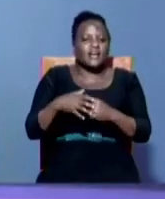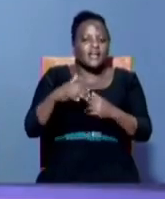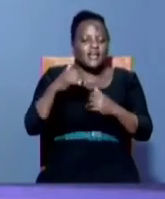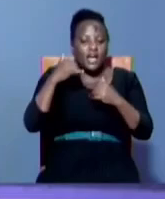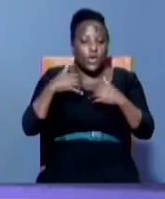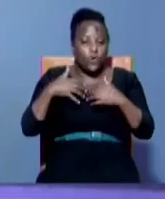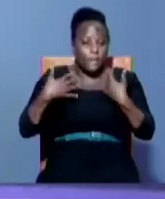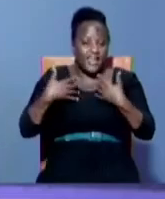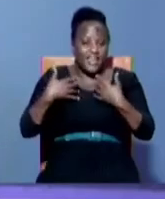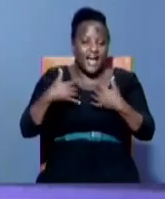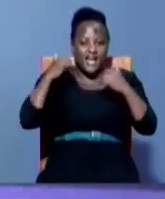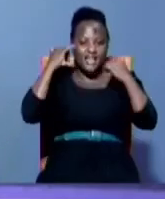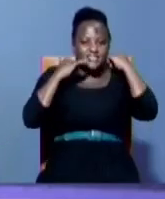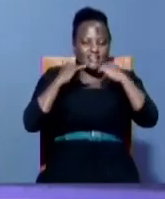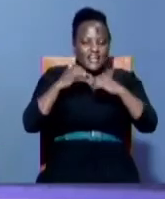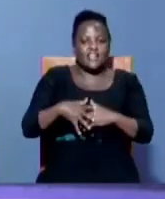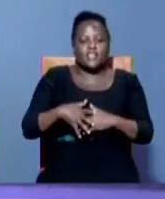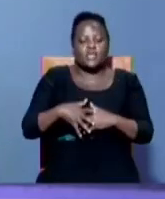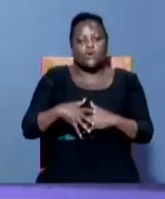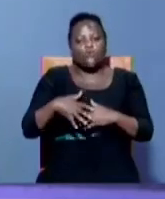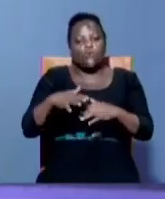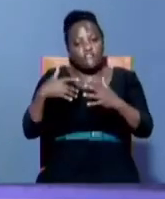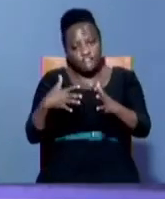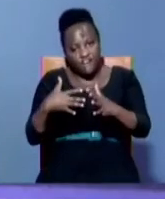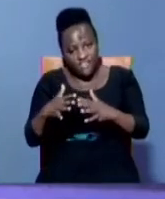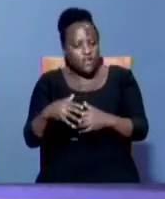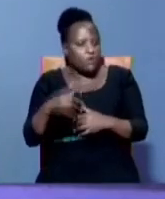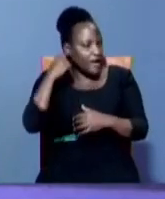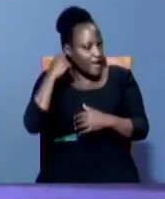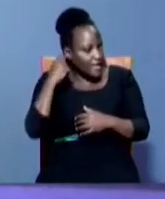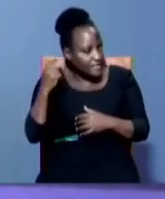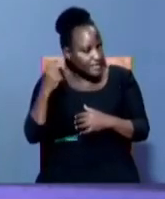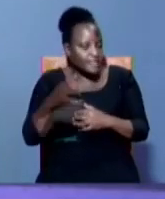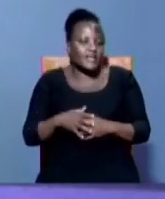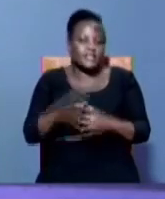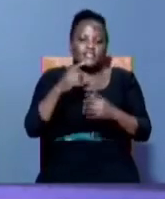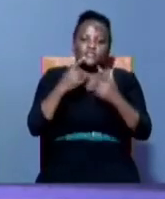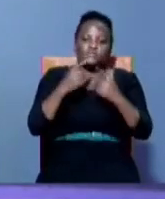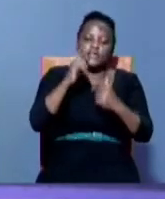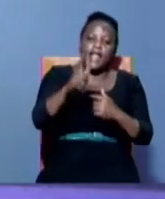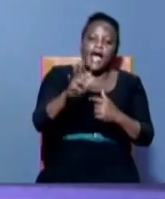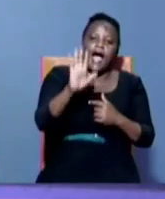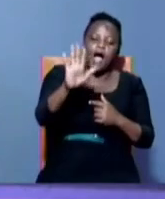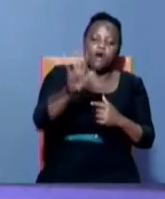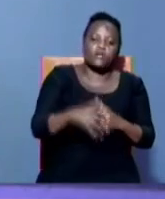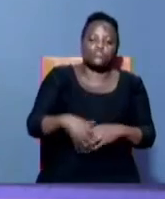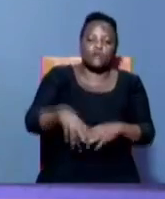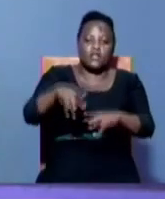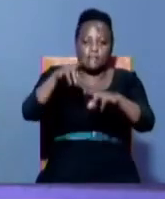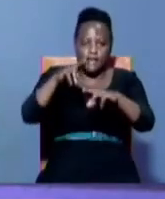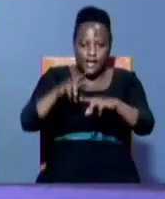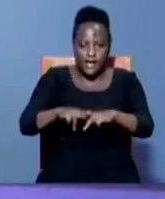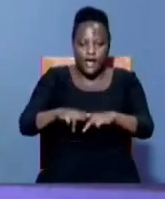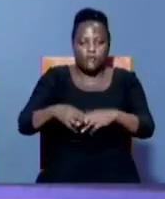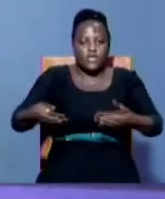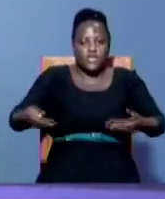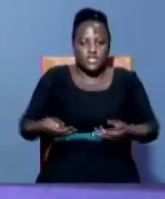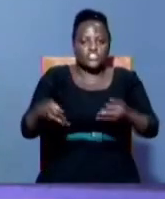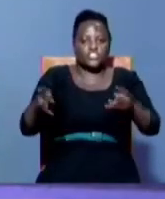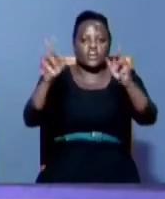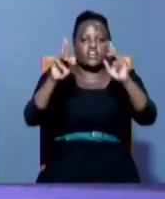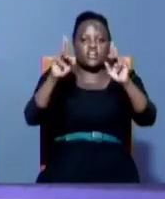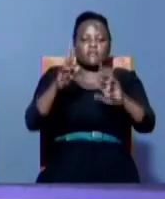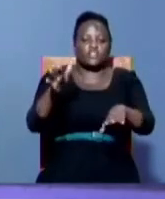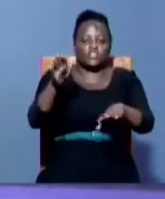nitakayotaka Israeli wayatende. Nitasema nawe Musa nikiwa nimeketi juu ya kiti cha rehema